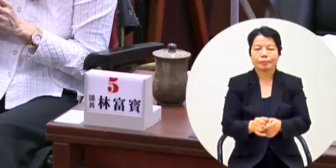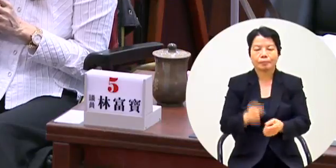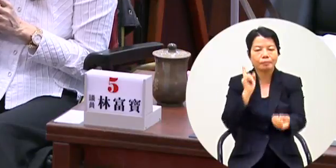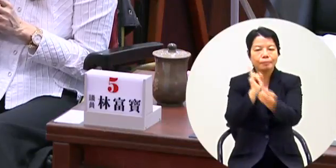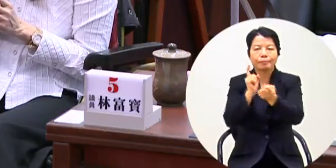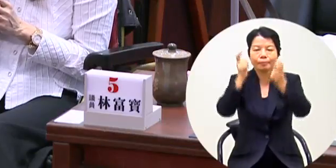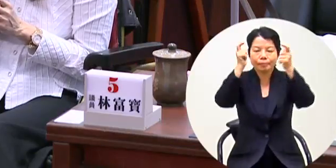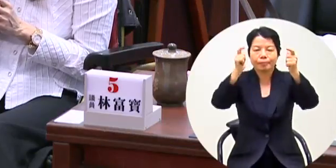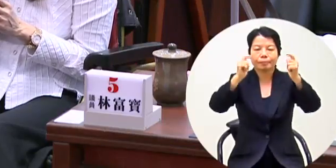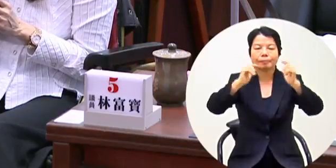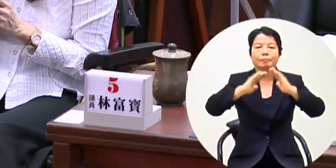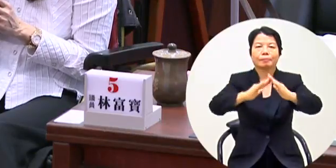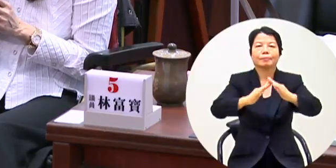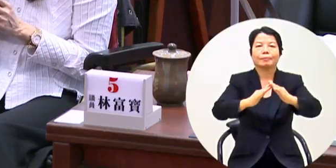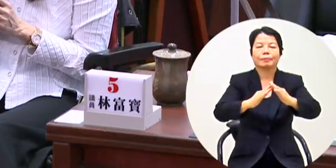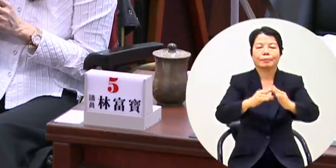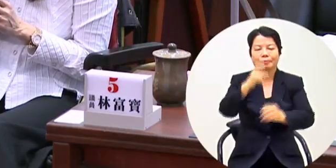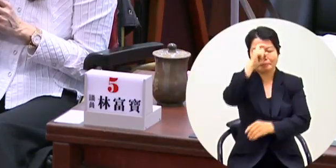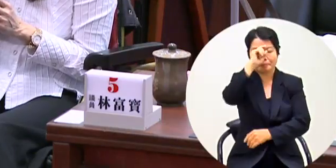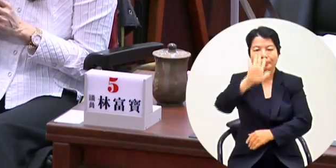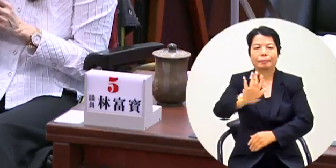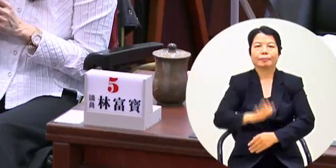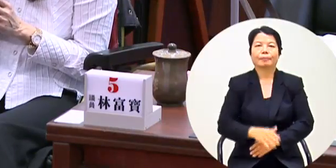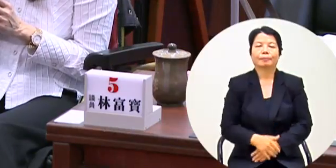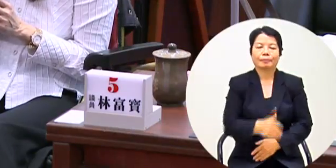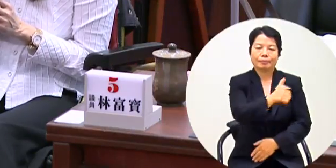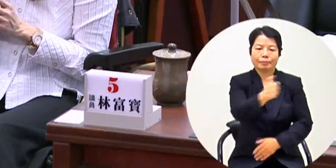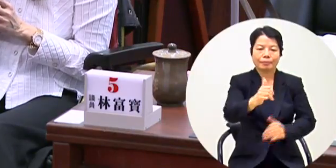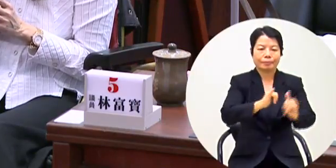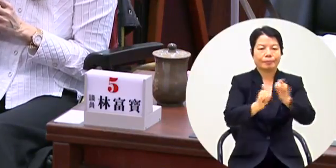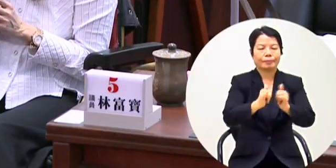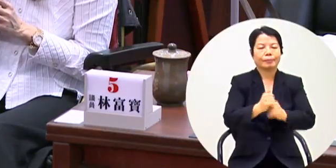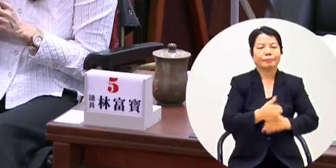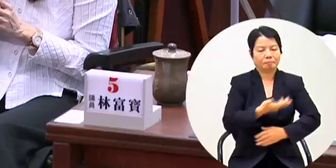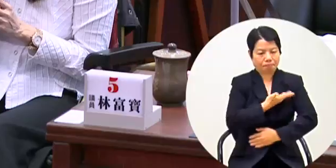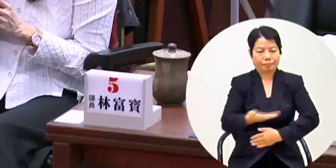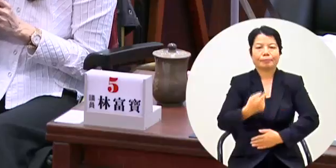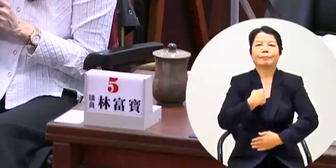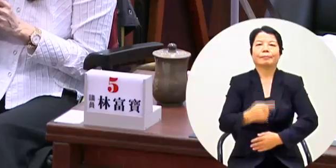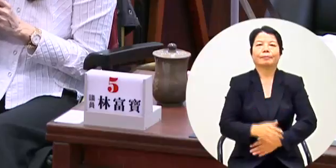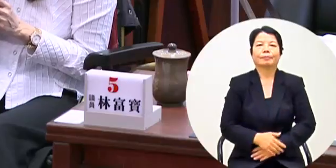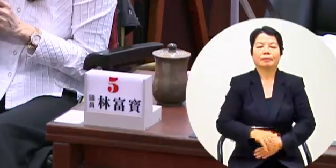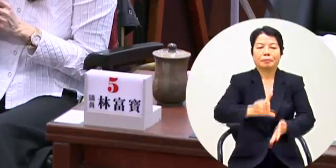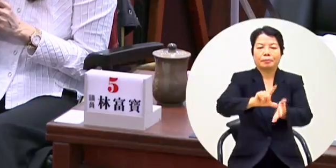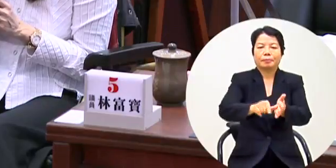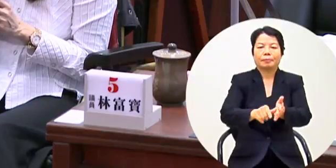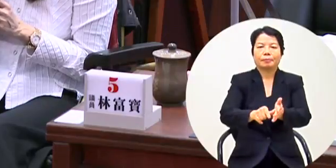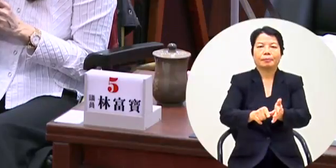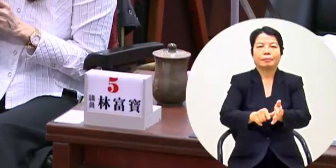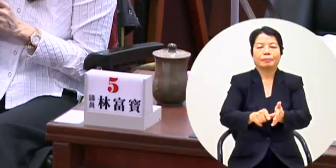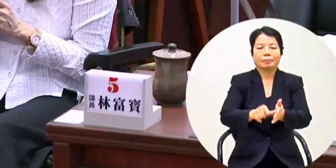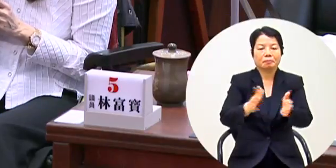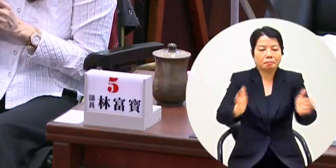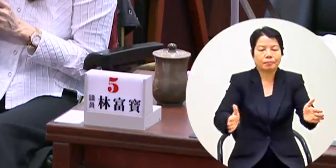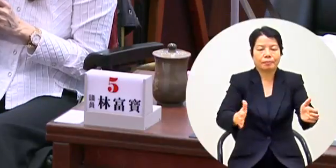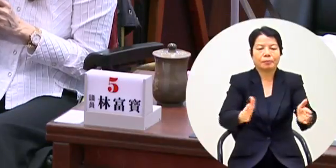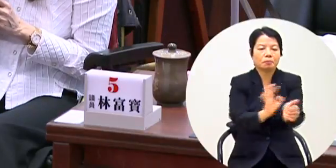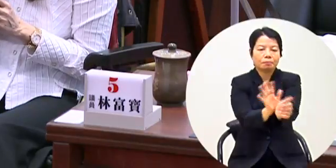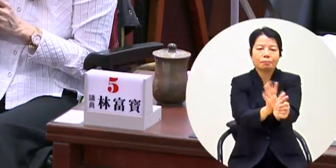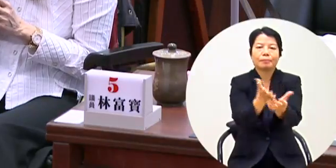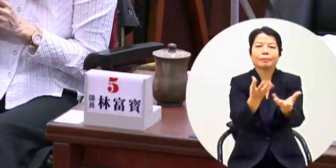里我要谢谢乡亲们体谅我在这段时间没有办法亲自为大家服务，但是我一定要亲自来到议